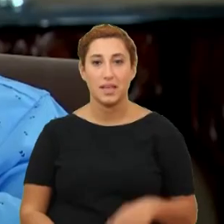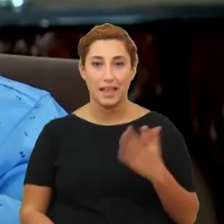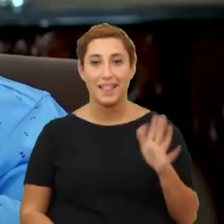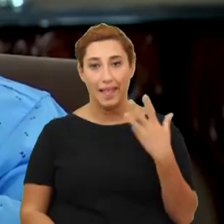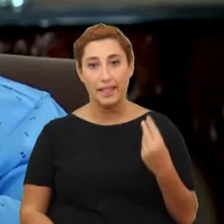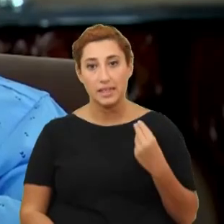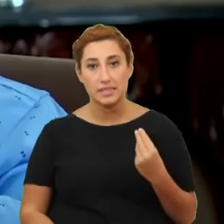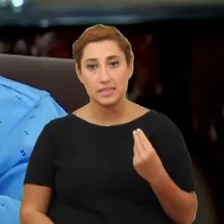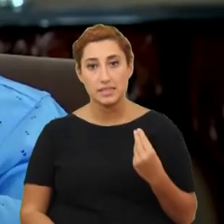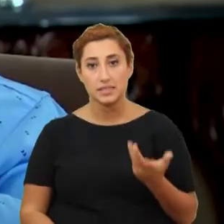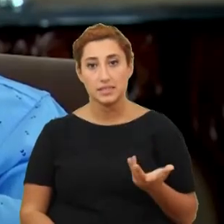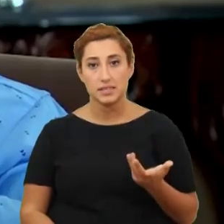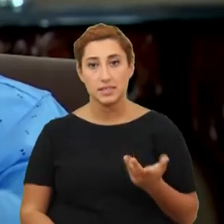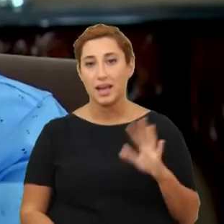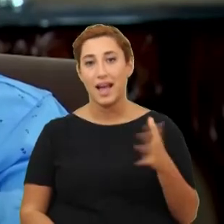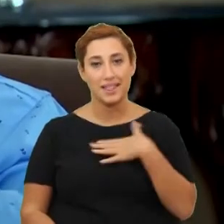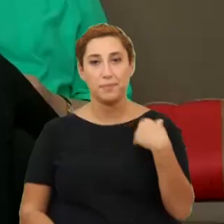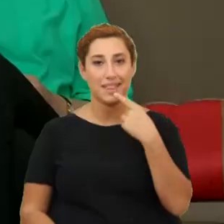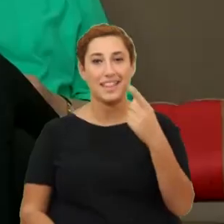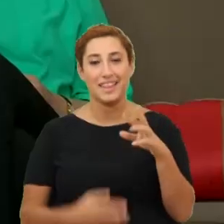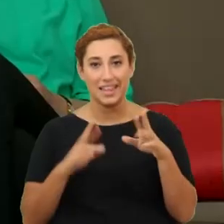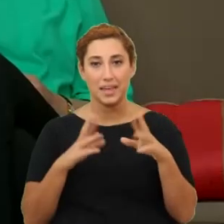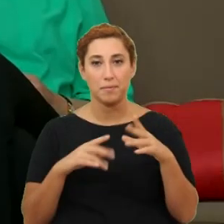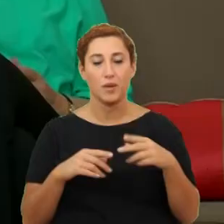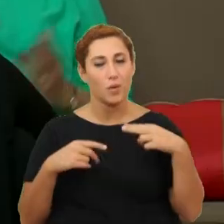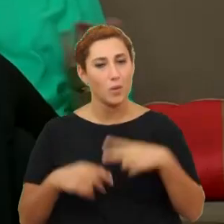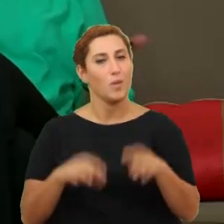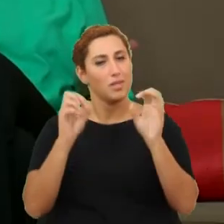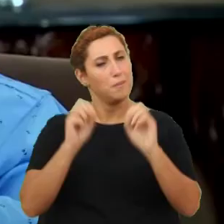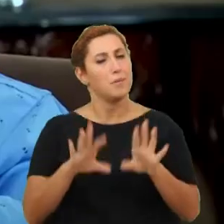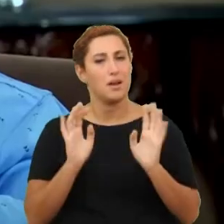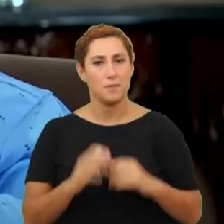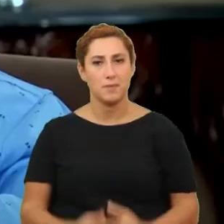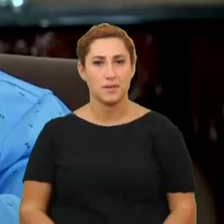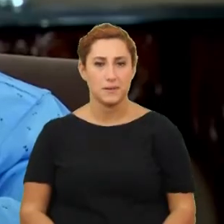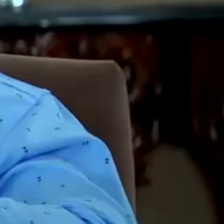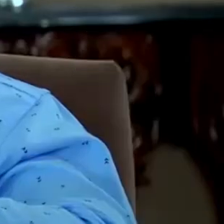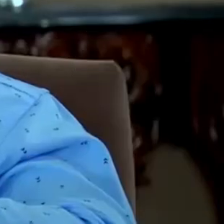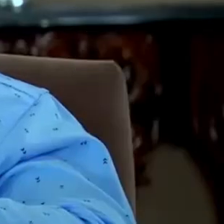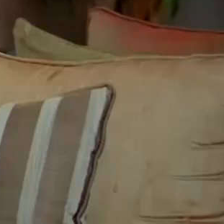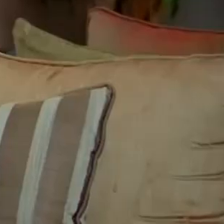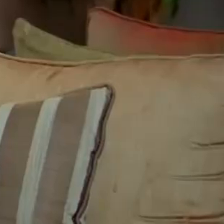Yani en iyisi annemin dediği gibi akışına bırakmak.